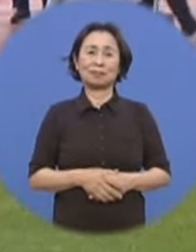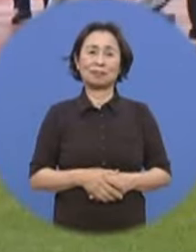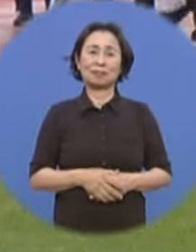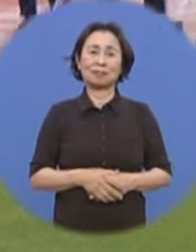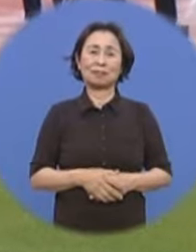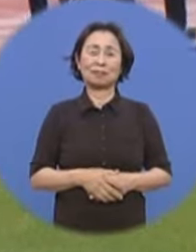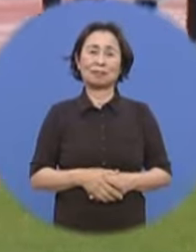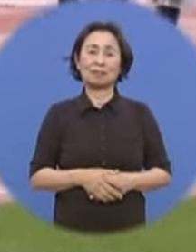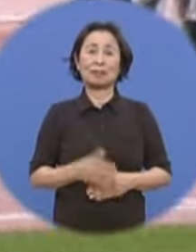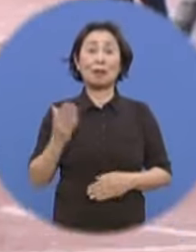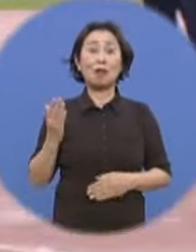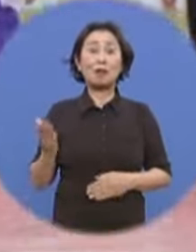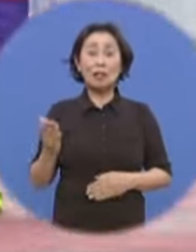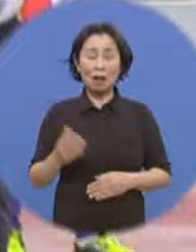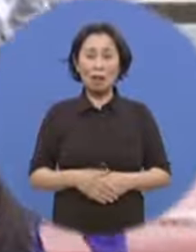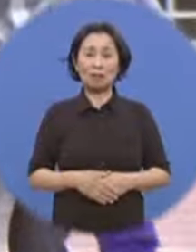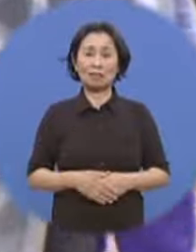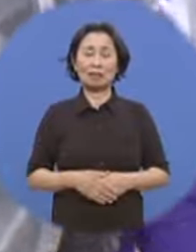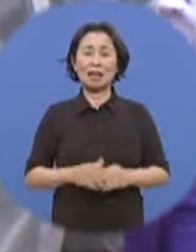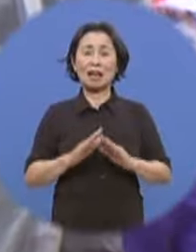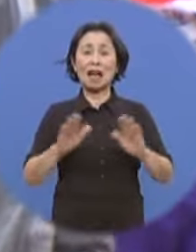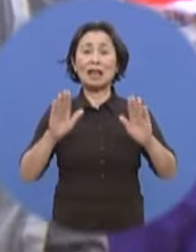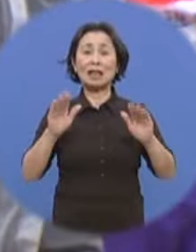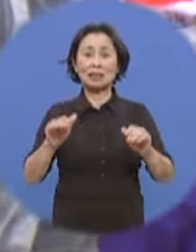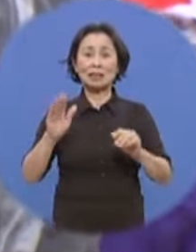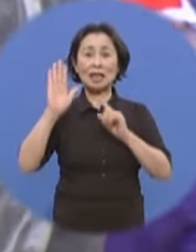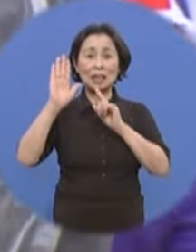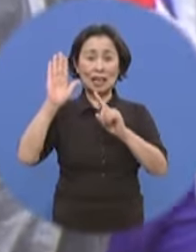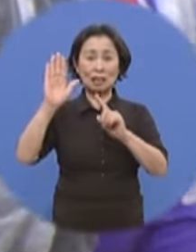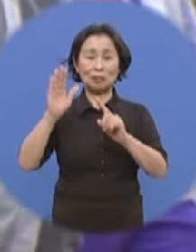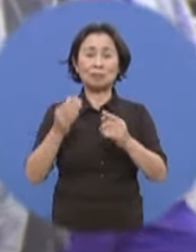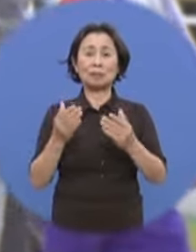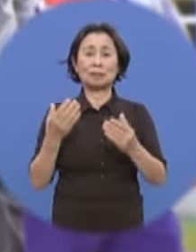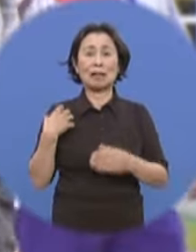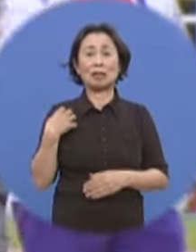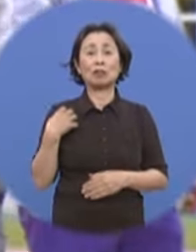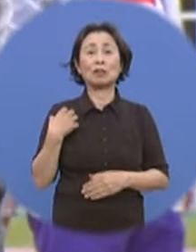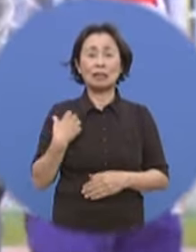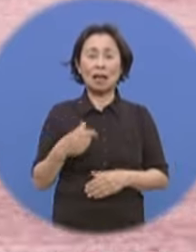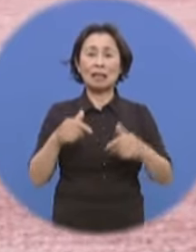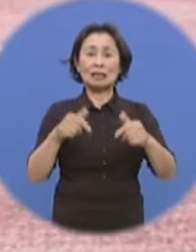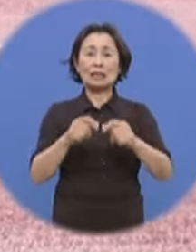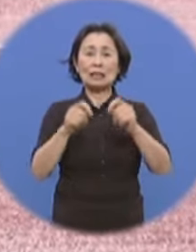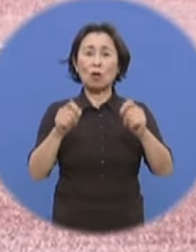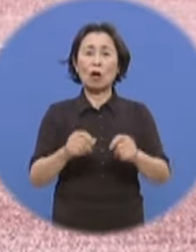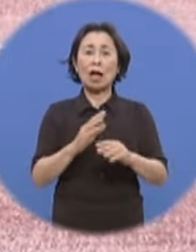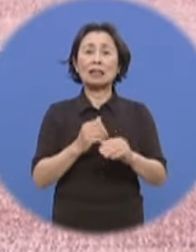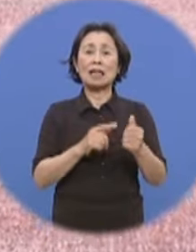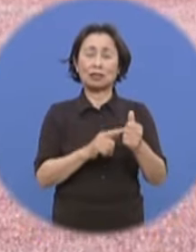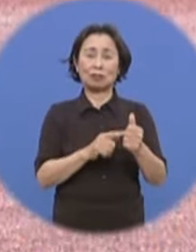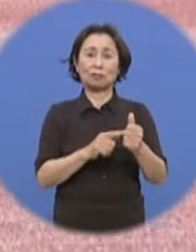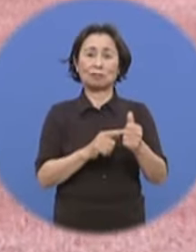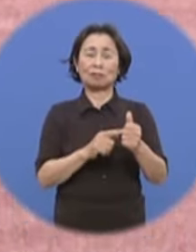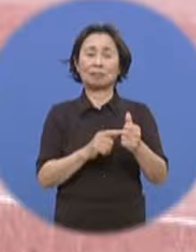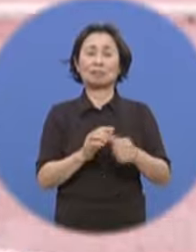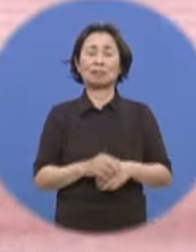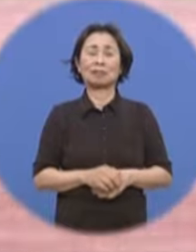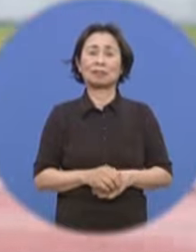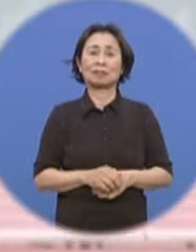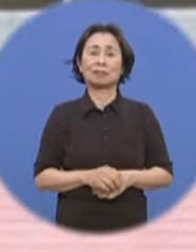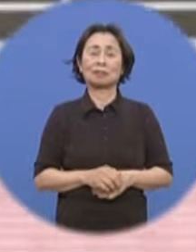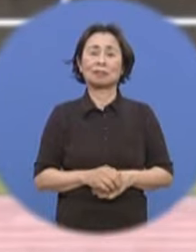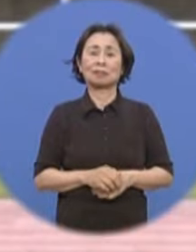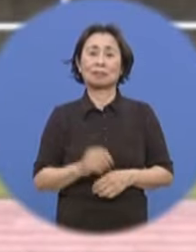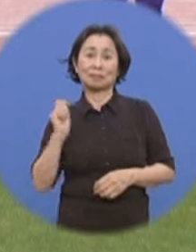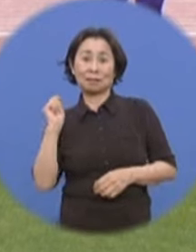たこちらは開会式で選手先制を務めた西岡選手ですやり投げのように飛距離を